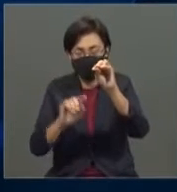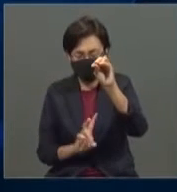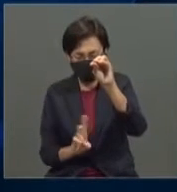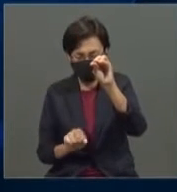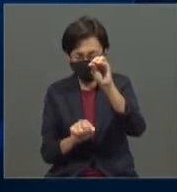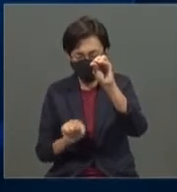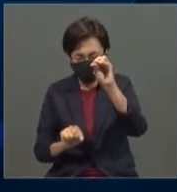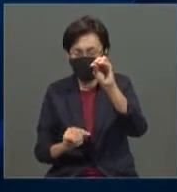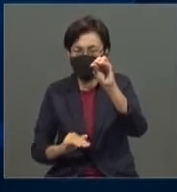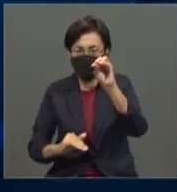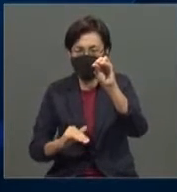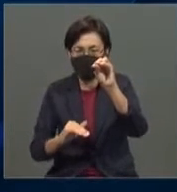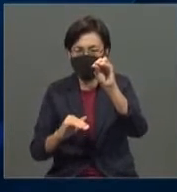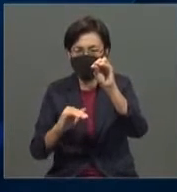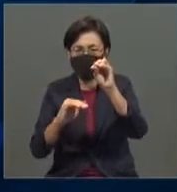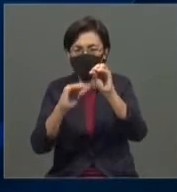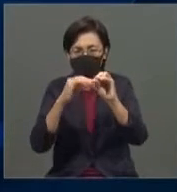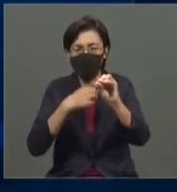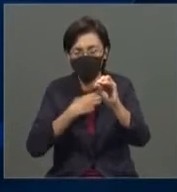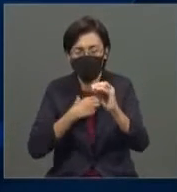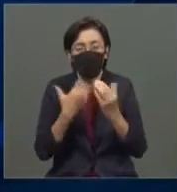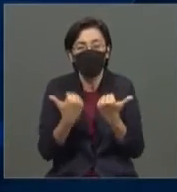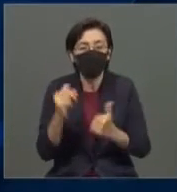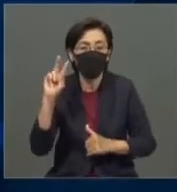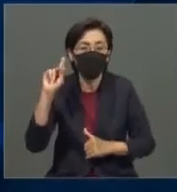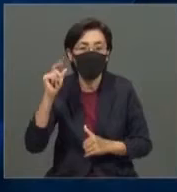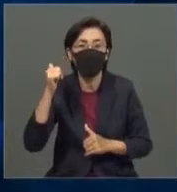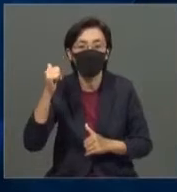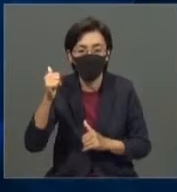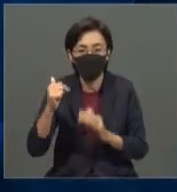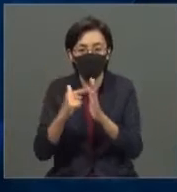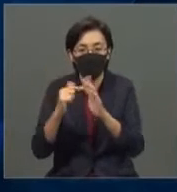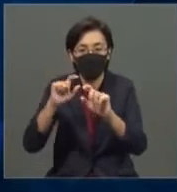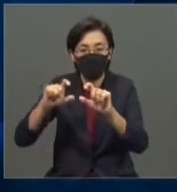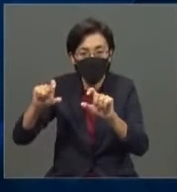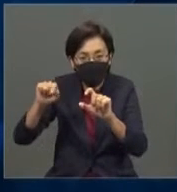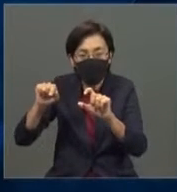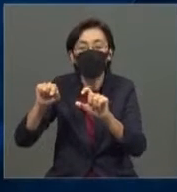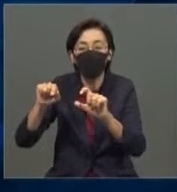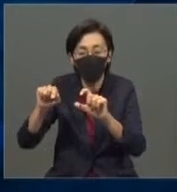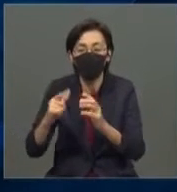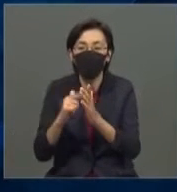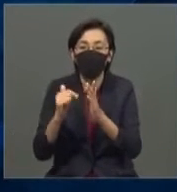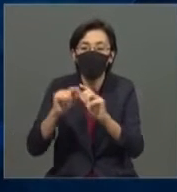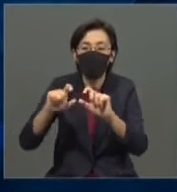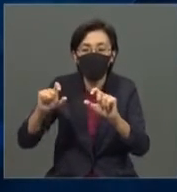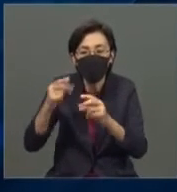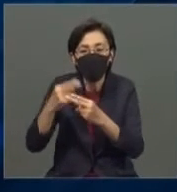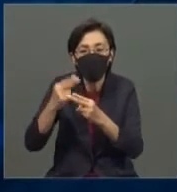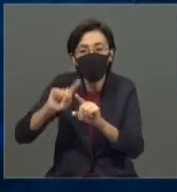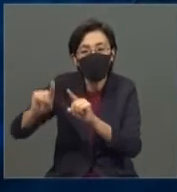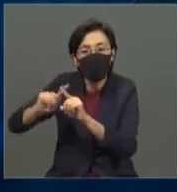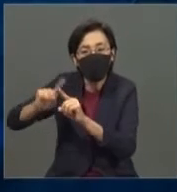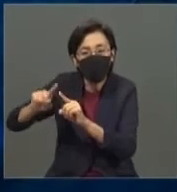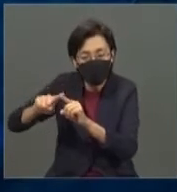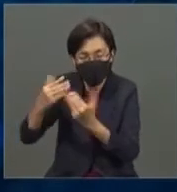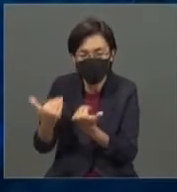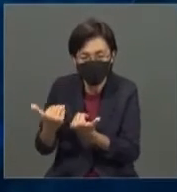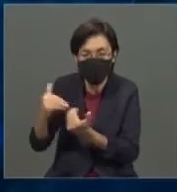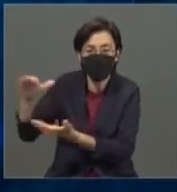แต่อย่างไรก็ตามแต่ก็มีข่าวดีมาณตอนนี้ว่าวัคซีนตัวเลือกทางเลือกทั้งหลายกำลังเข้ามาด้วย